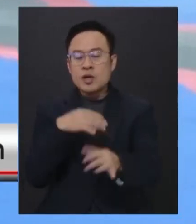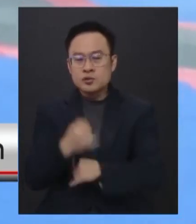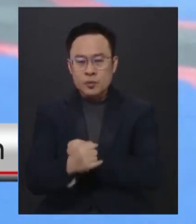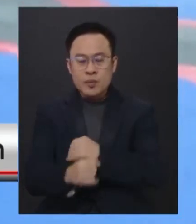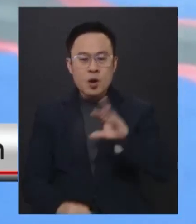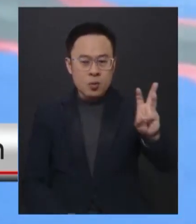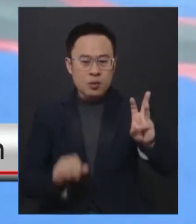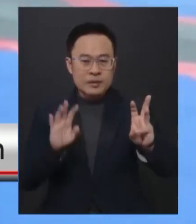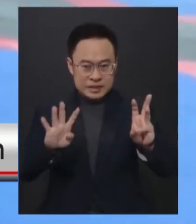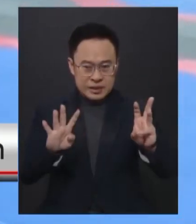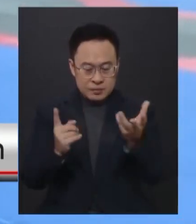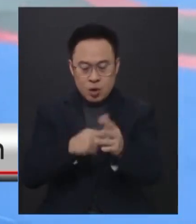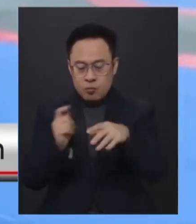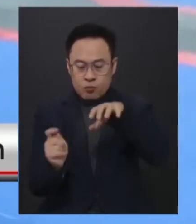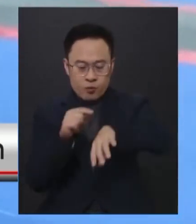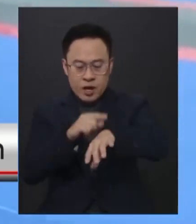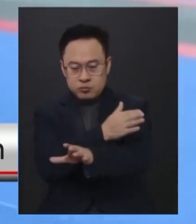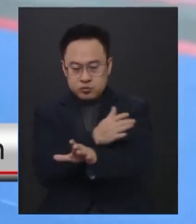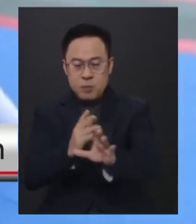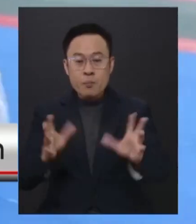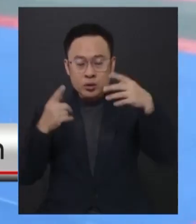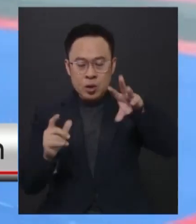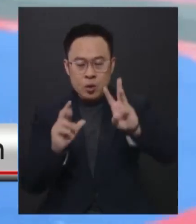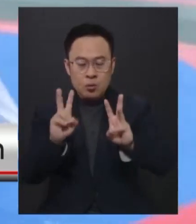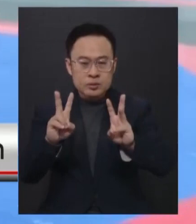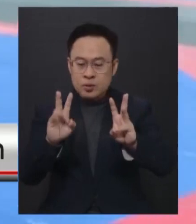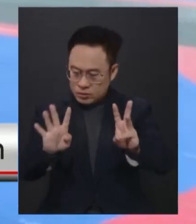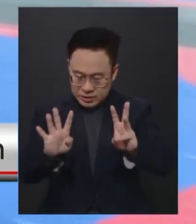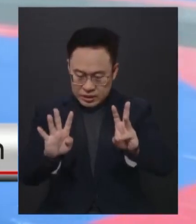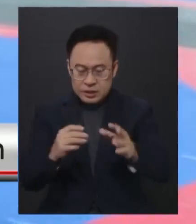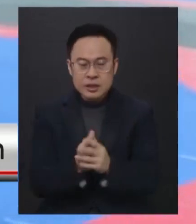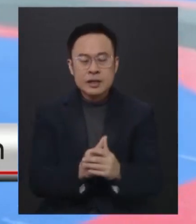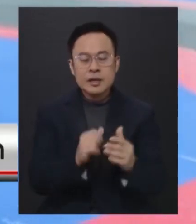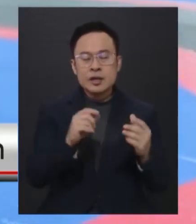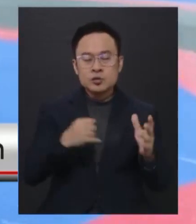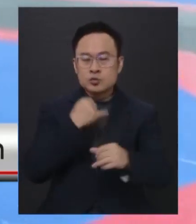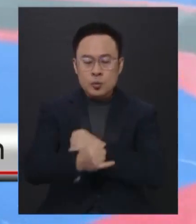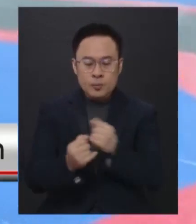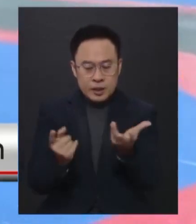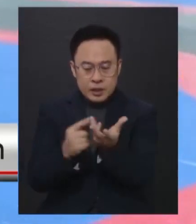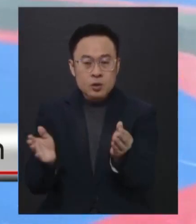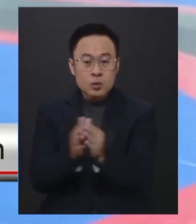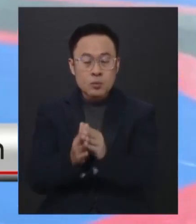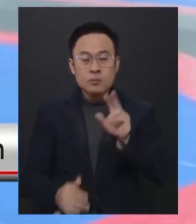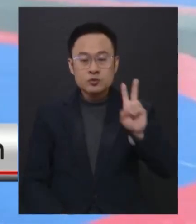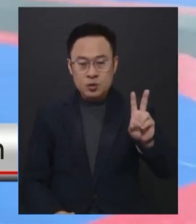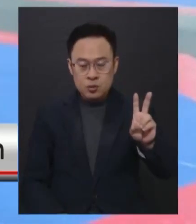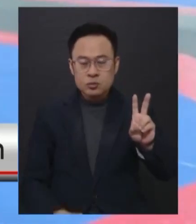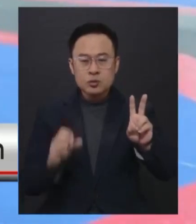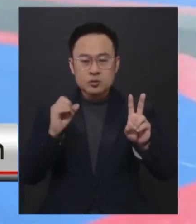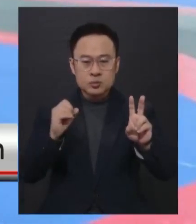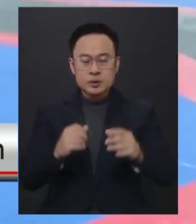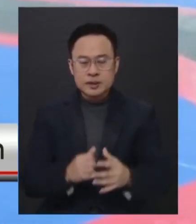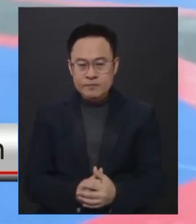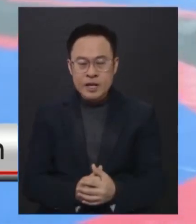ศิรวิทย์มูฮัมหมัดนะคะหรือว่าฟาอีสนั่นเองเอาชนะไปได้2-0ยกแล้วก็คว้าแชมป์ในรุ่นนี้ไปครองพร้อมกับทำอันดับขึ้นเบ